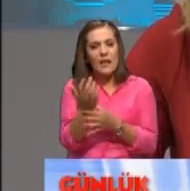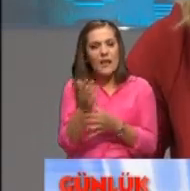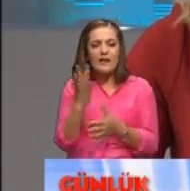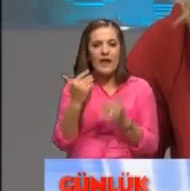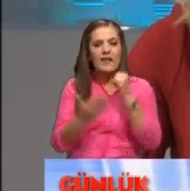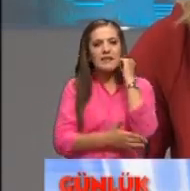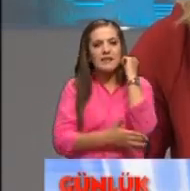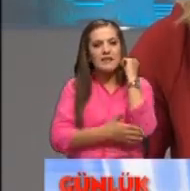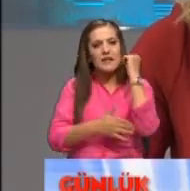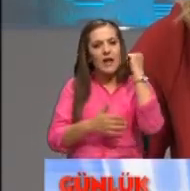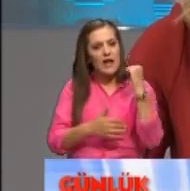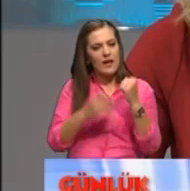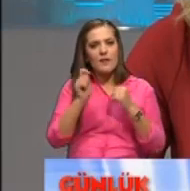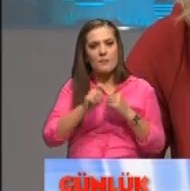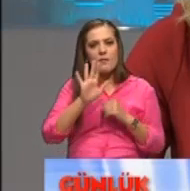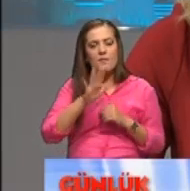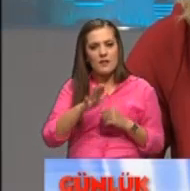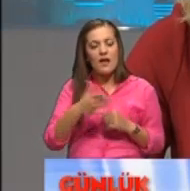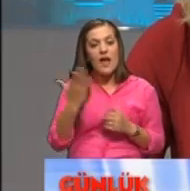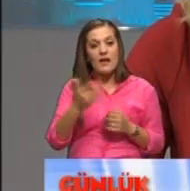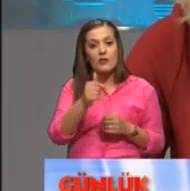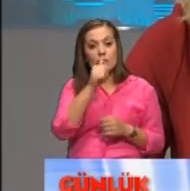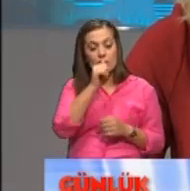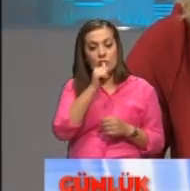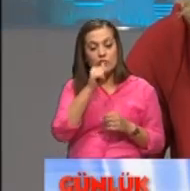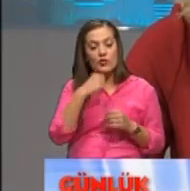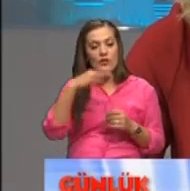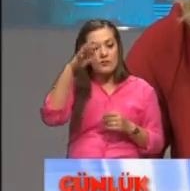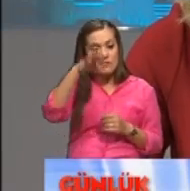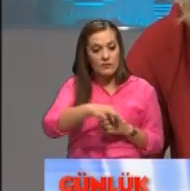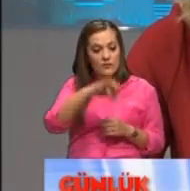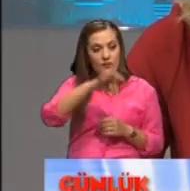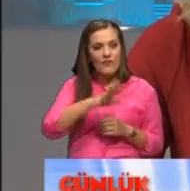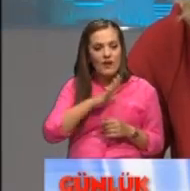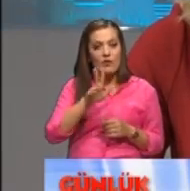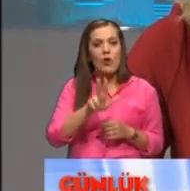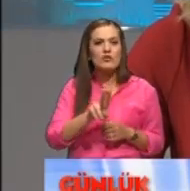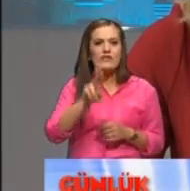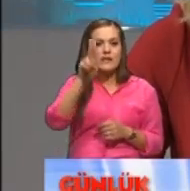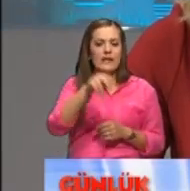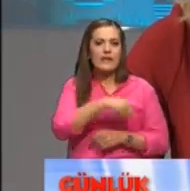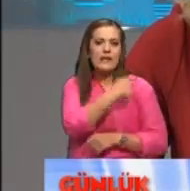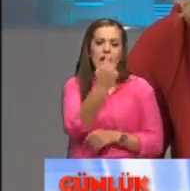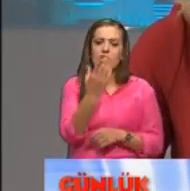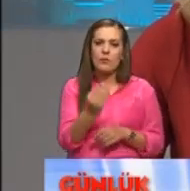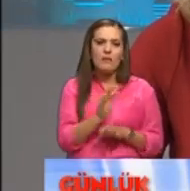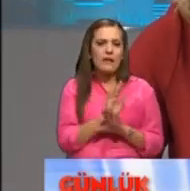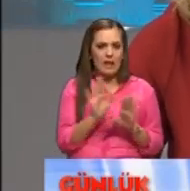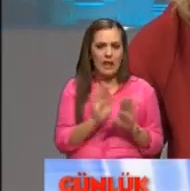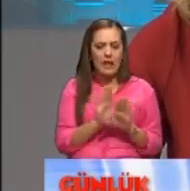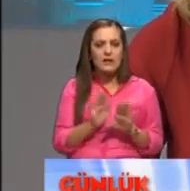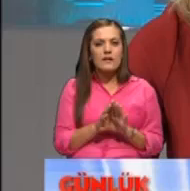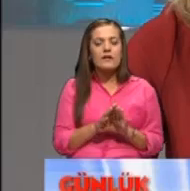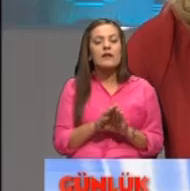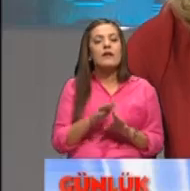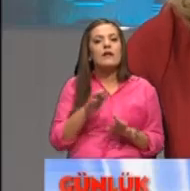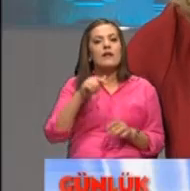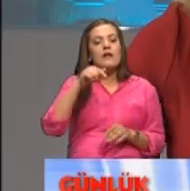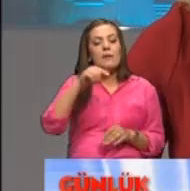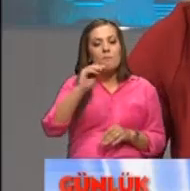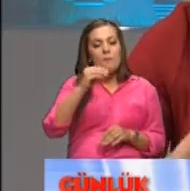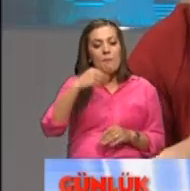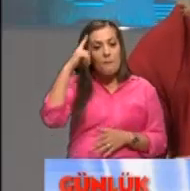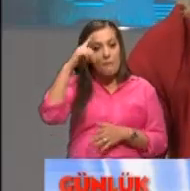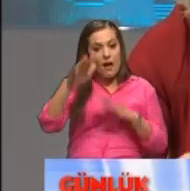ya da dirseğinizde ölçebilirsiniz. Eğer su ısı ölçer varsa 37 santigrat derece olması yeterlidir. Bebeğimizin